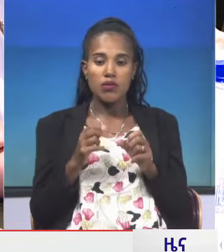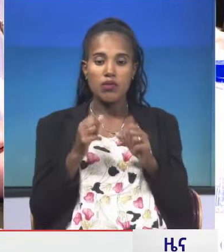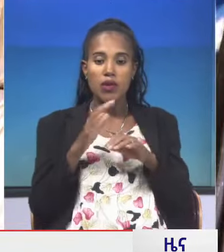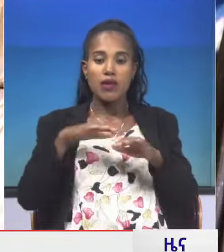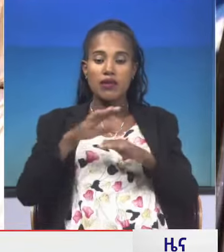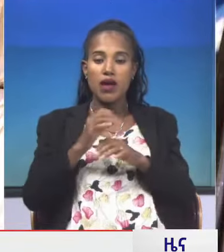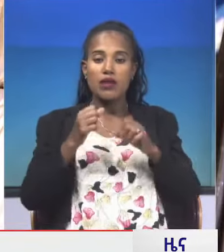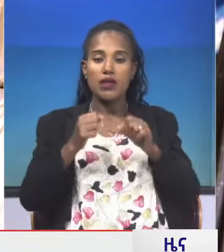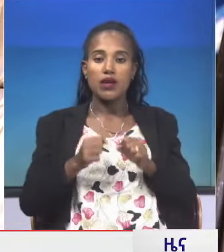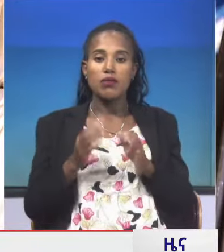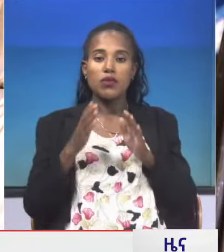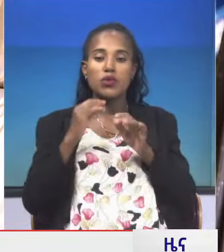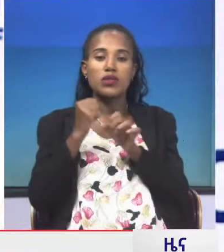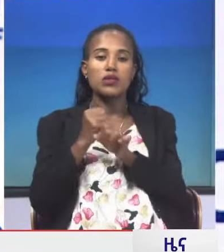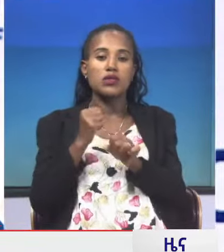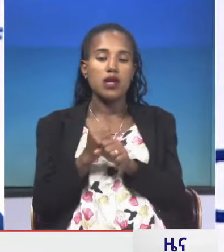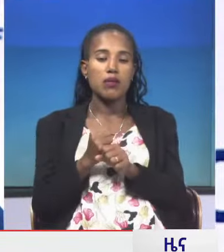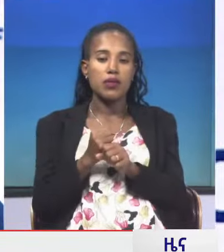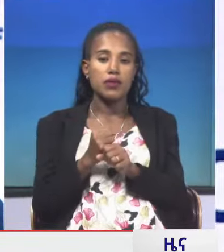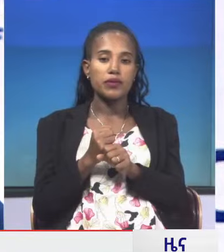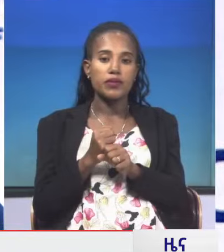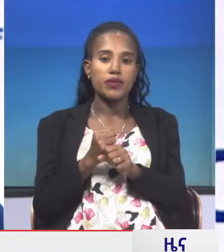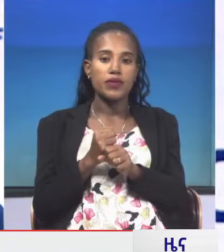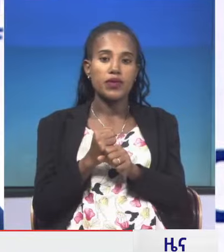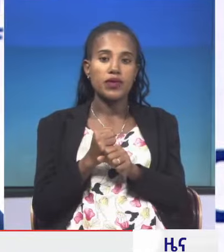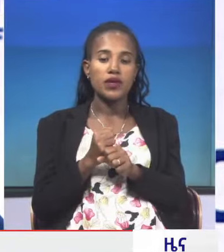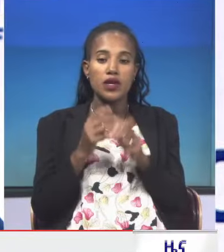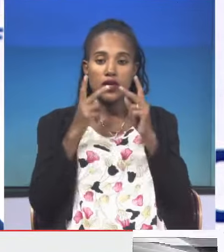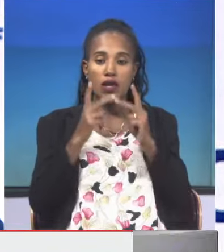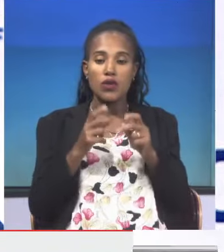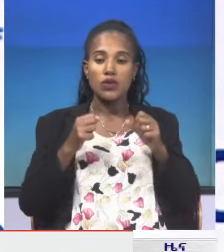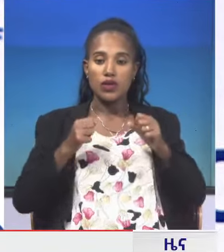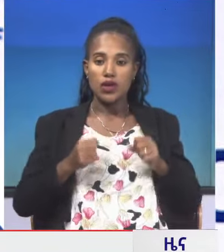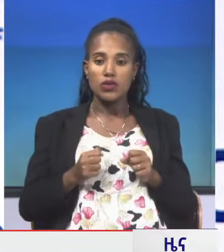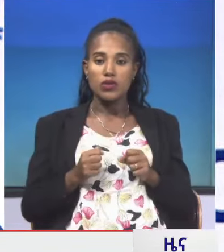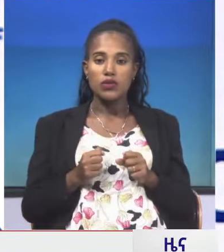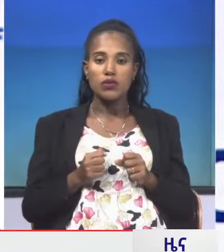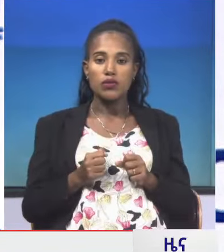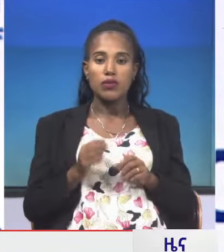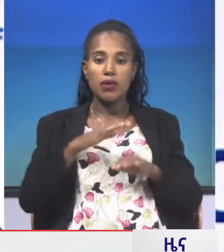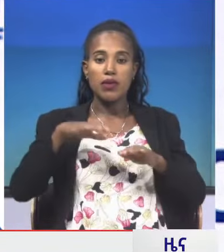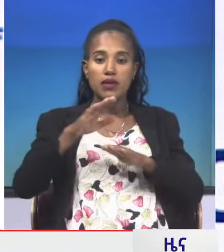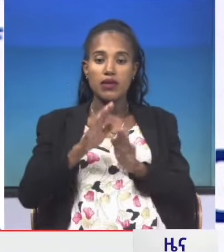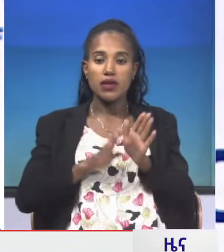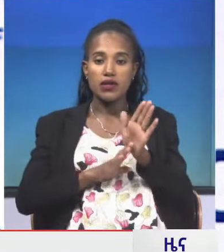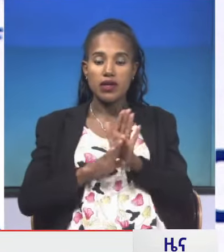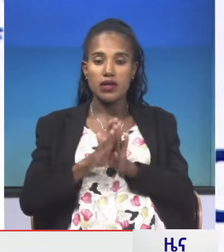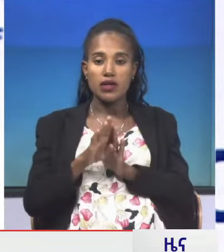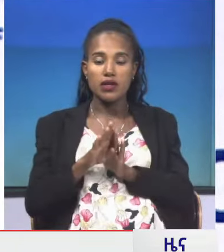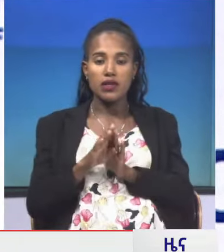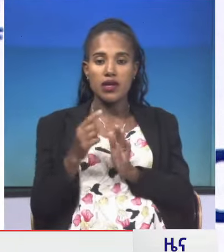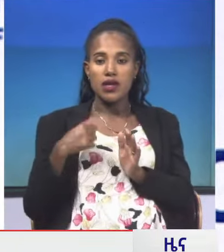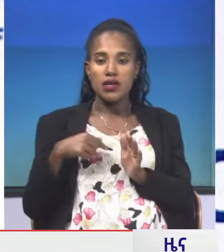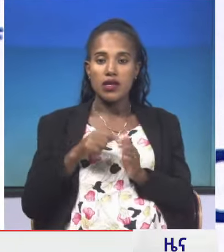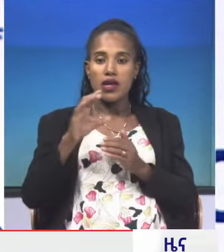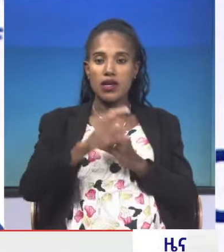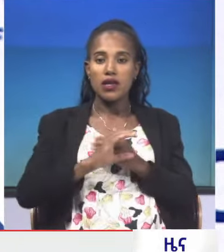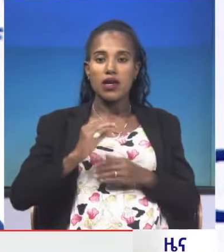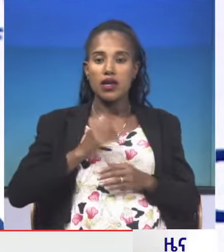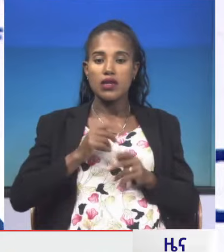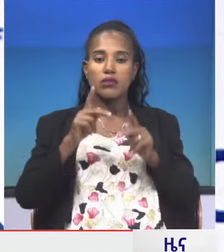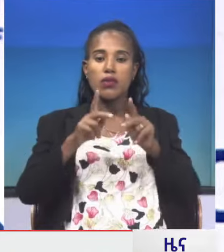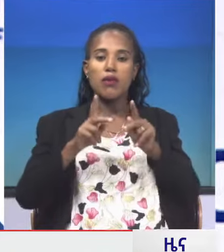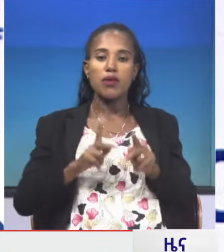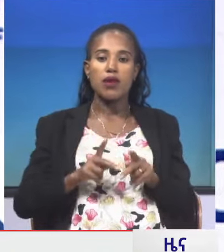አጠናክረን በትኩረት እንድንሰራበት፣ የታዩ ጥንካሬዎችን ደግሞ በይበልጥ እያጠናከርን የእኛን የሀገራችንን